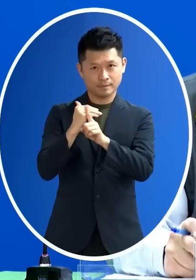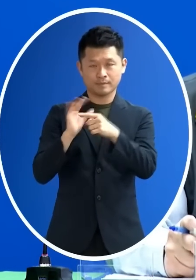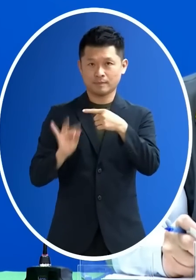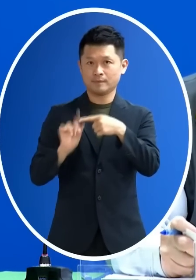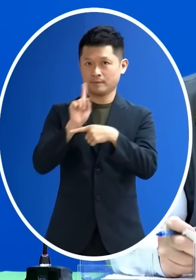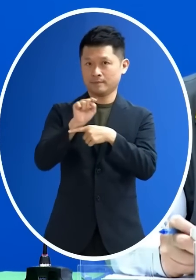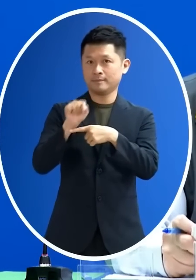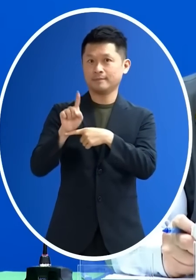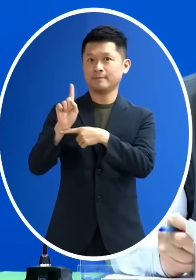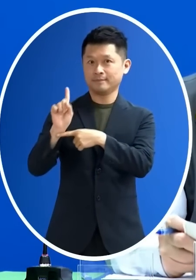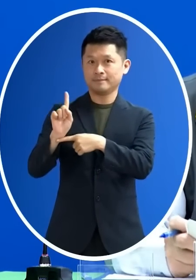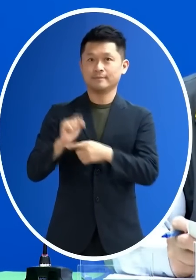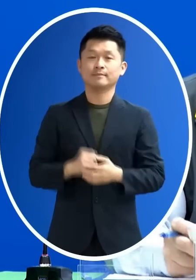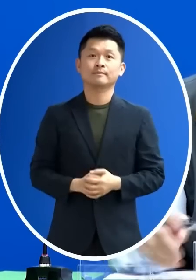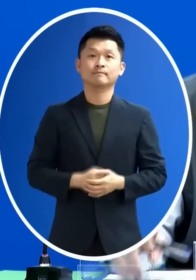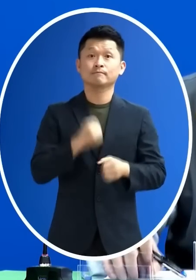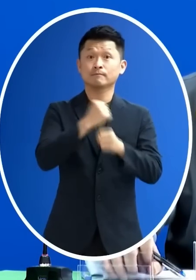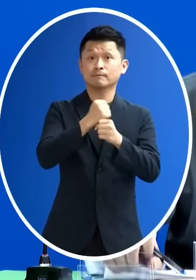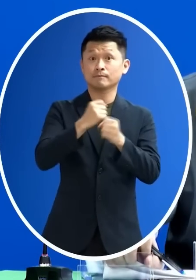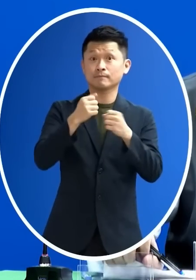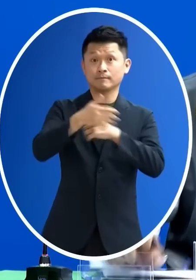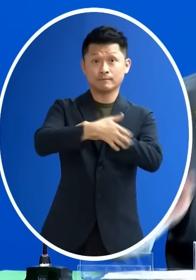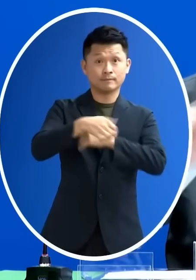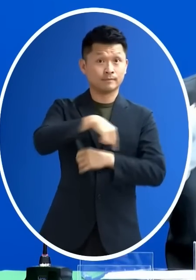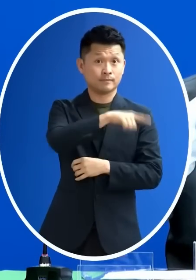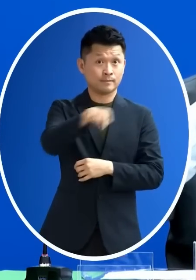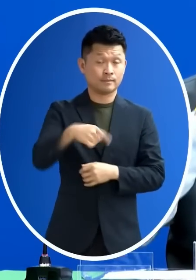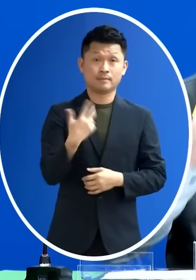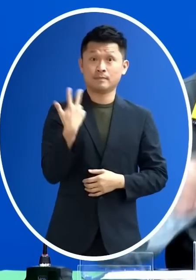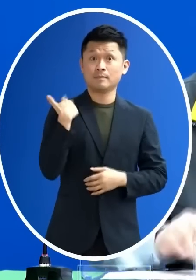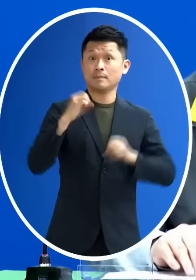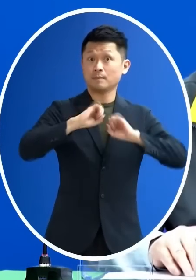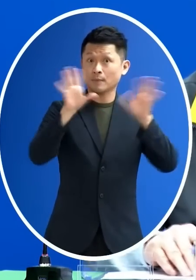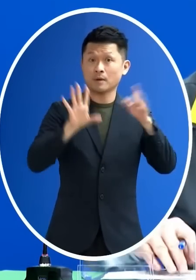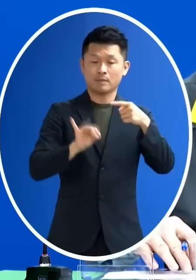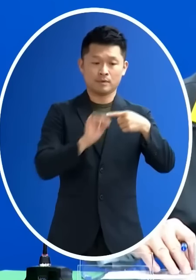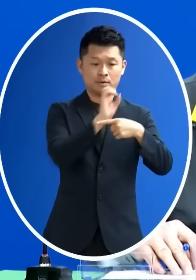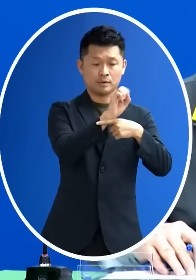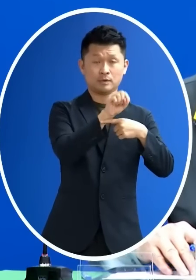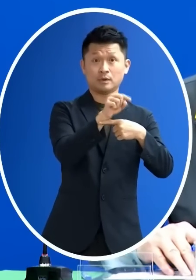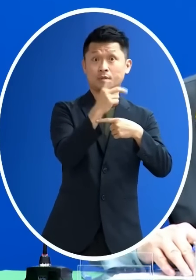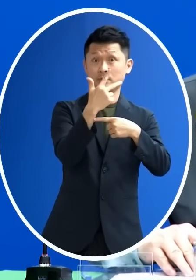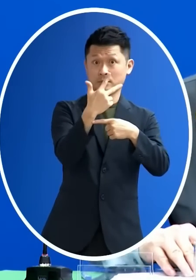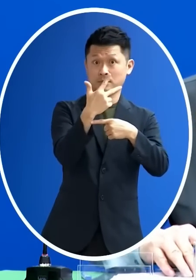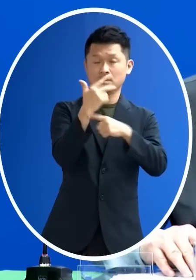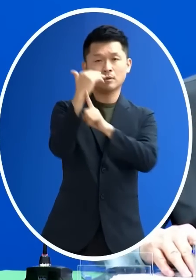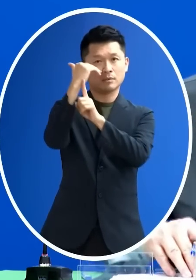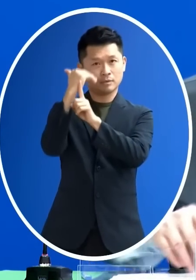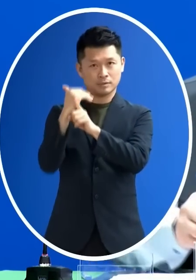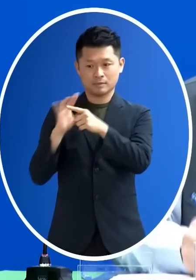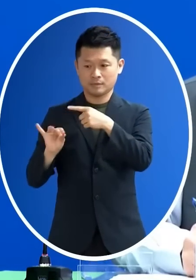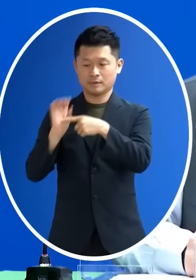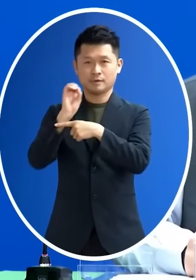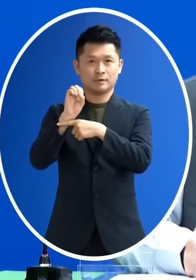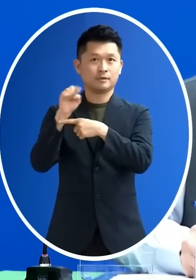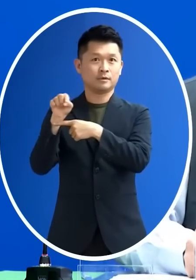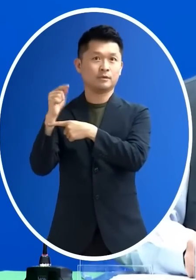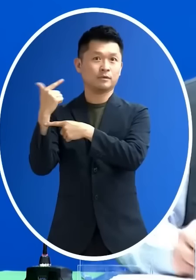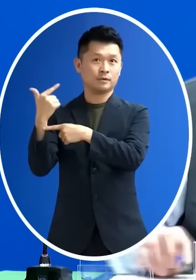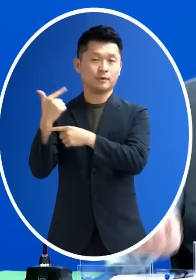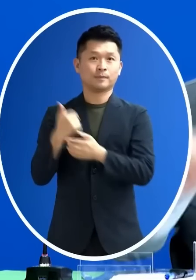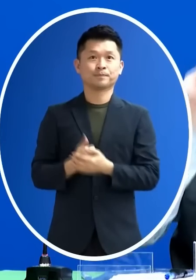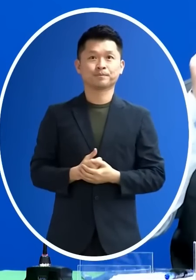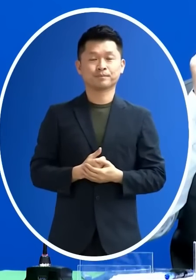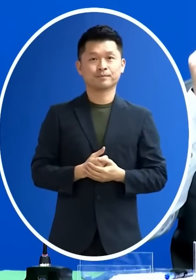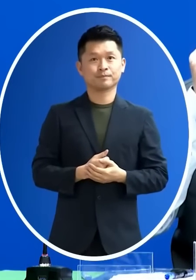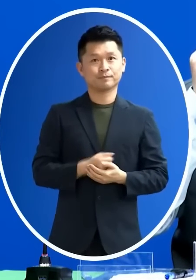的1.1%。那工作人员则是从上一周公布的0.7%降到0.6%。好，那这个趋势